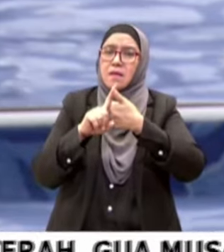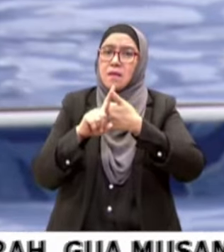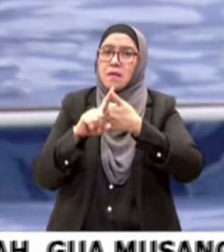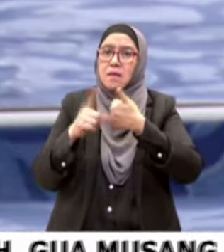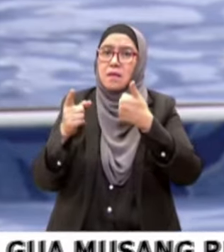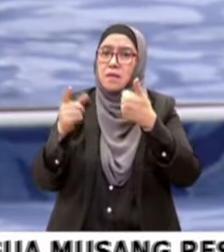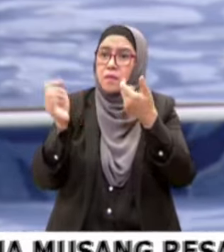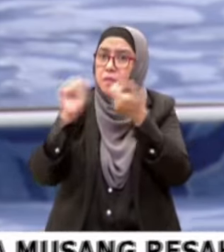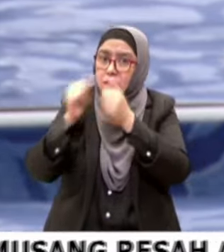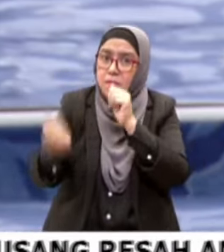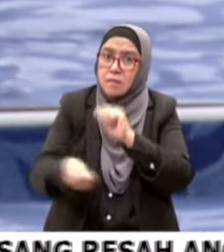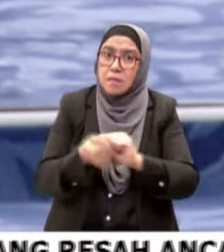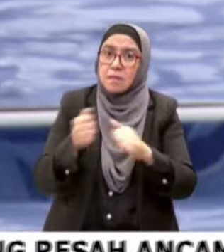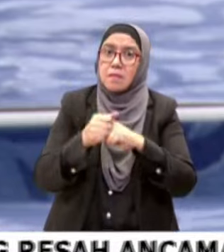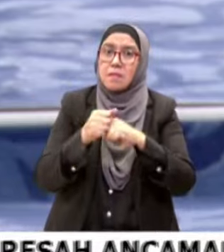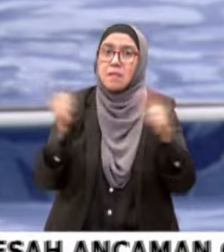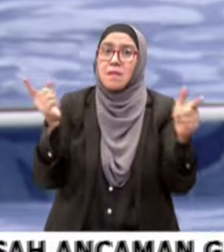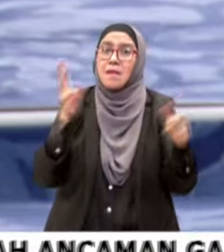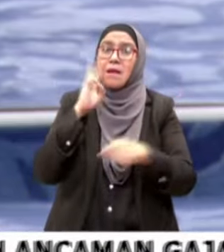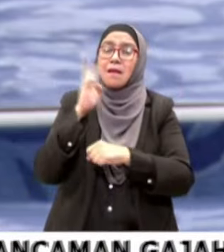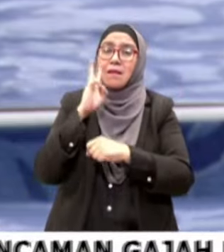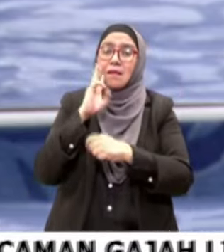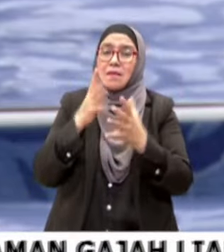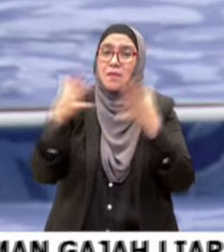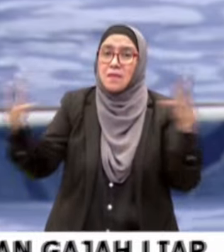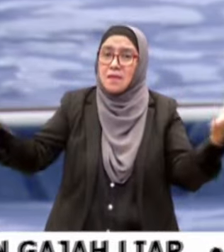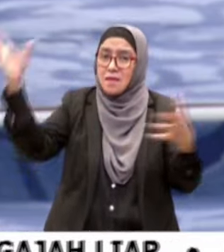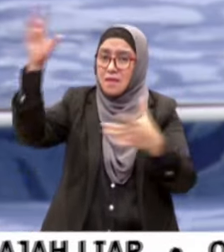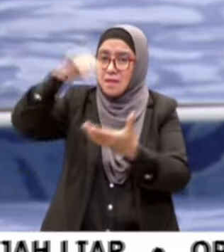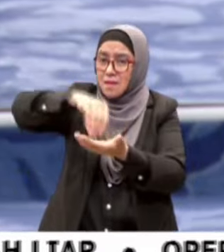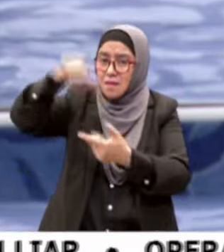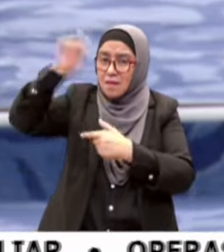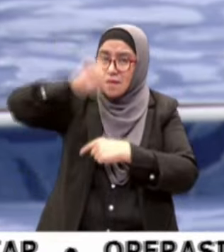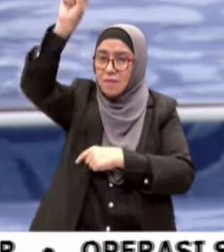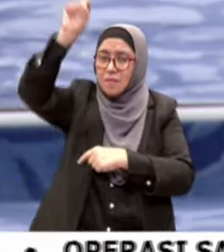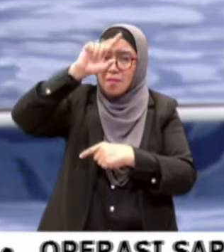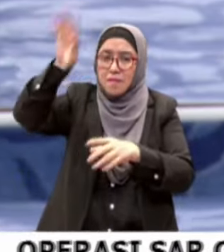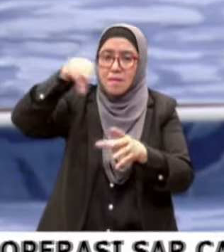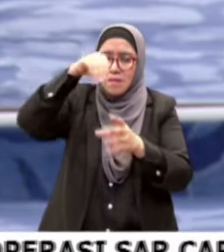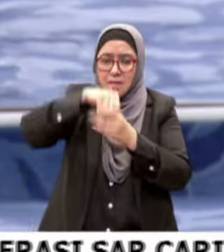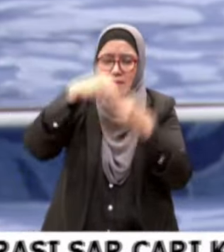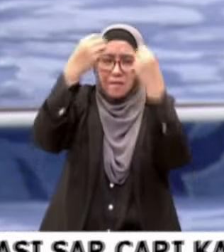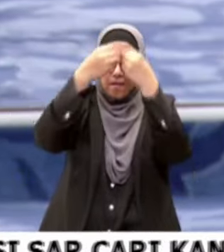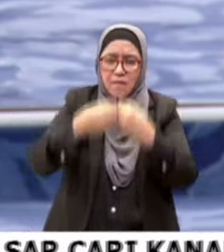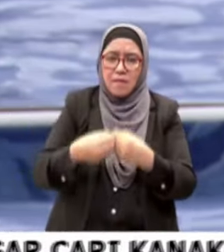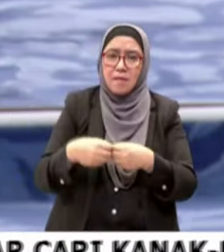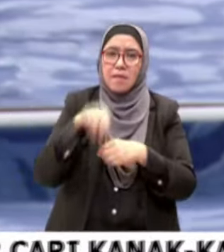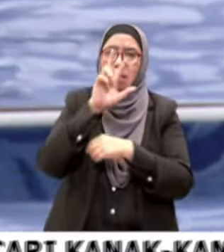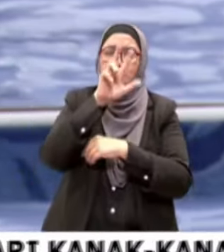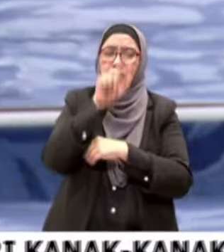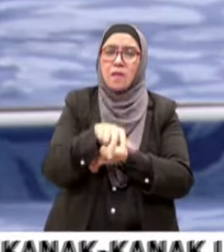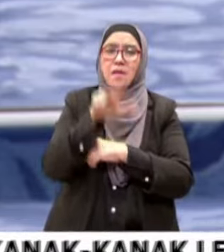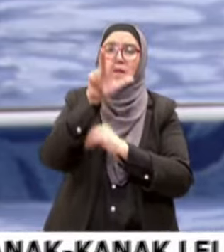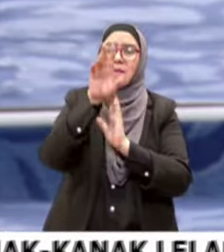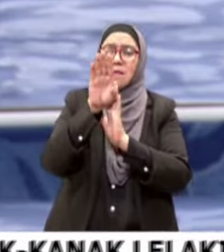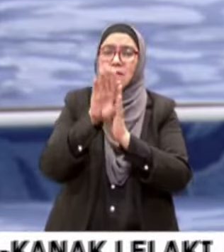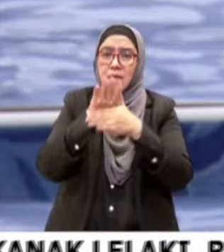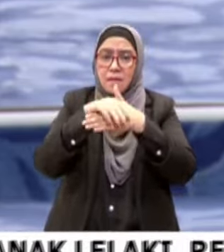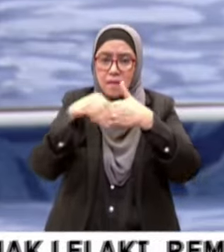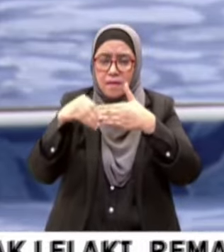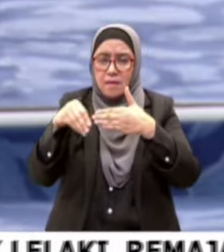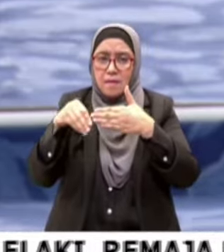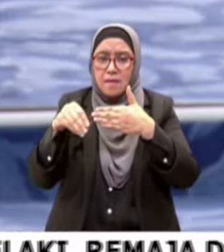yang melibatkan infrastruktur mencegah tiga perbulan 3 pilihan tinggi melalui obser